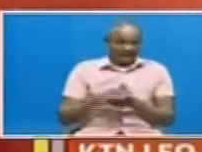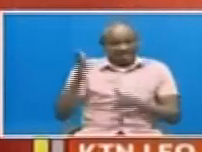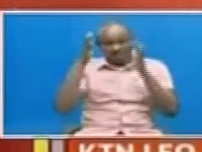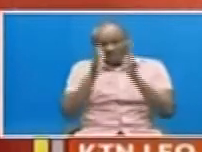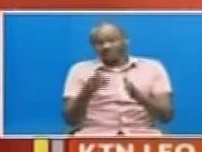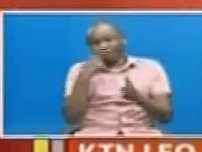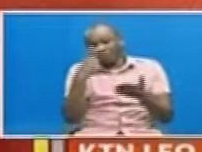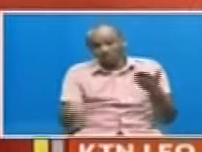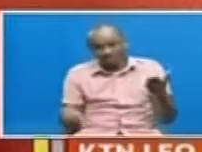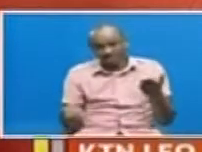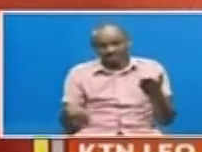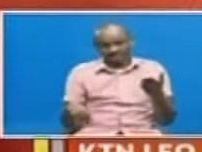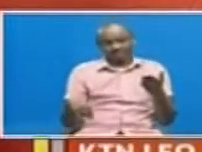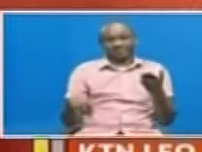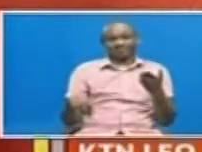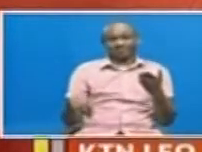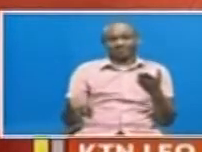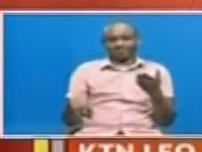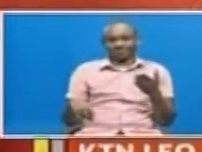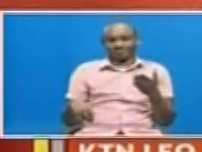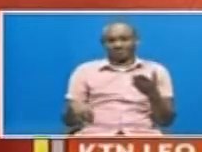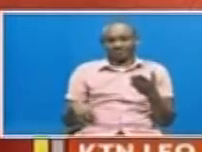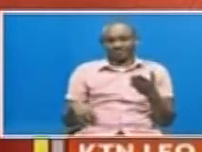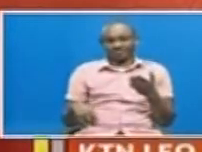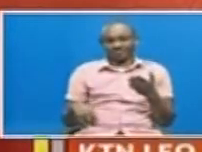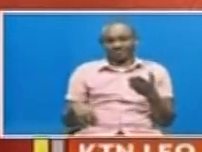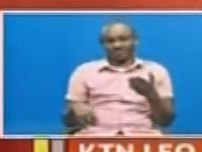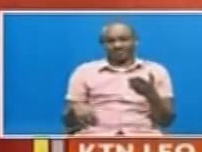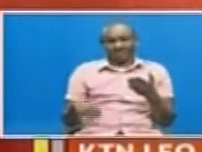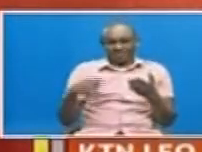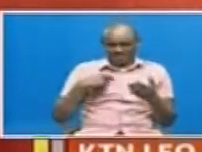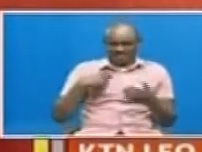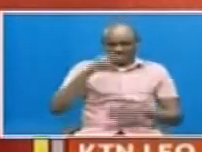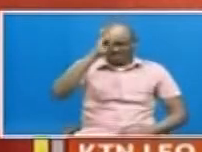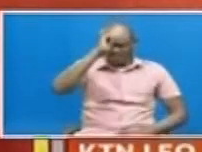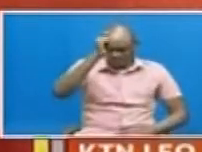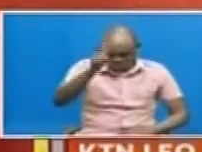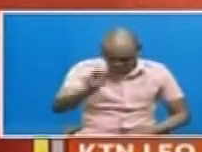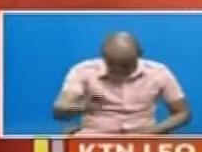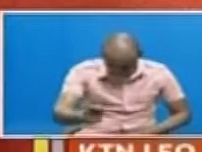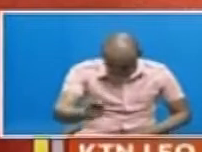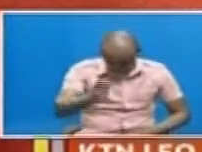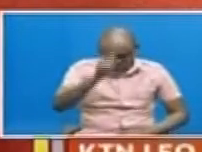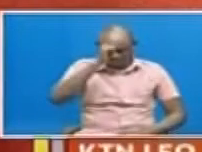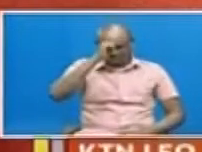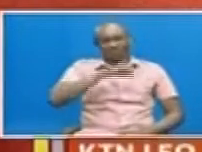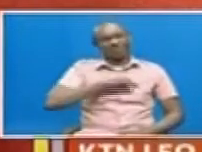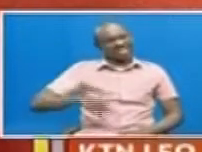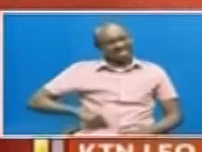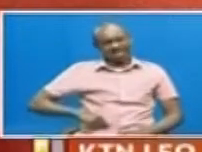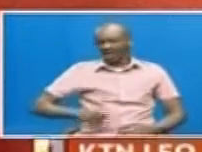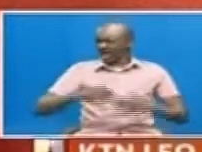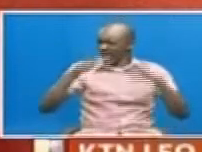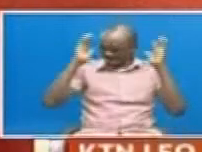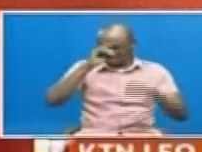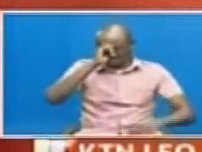hapa Koeji JR Muge anasema, nawavulia kofia Malkia Strikers, mmetenda kile wanaume wa